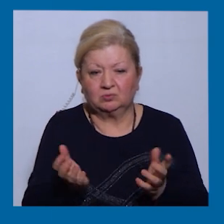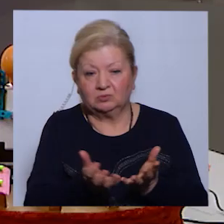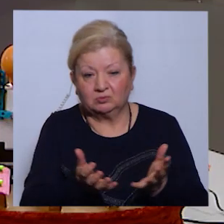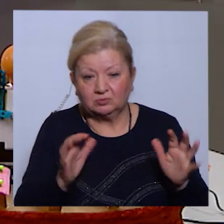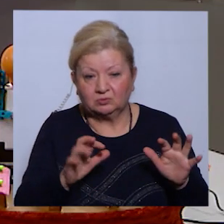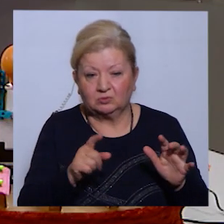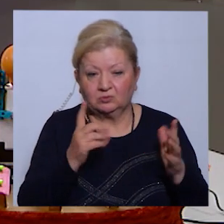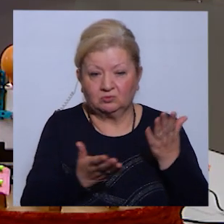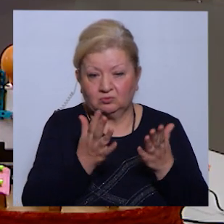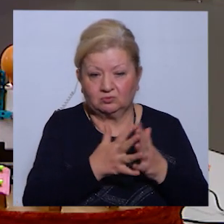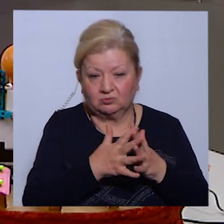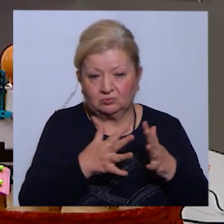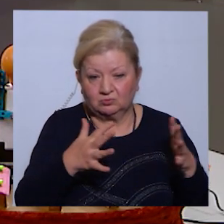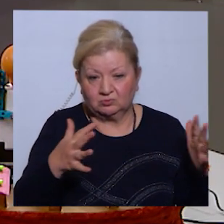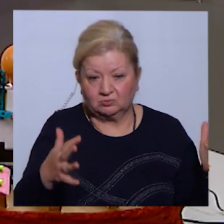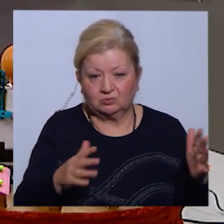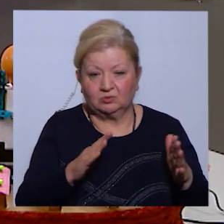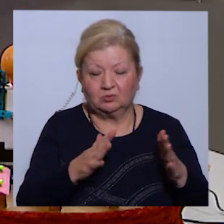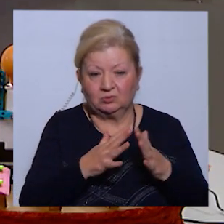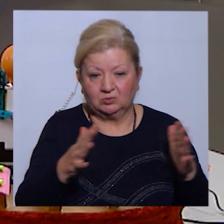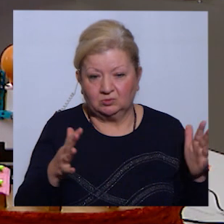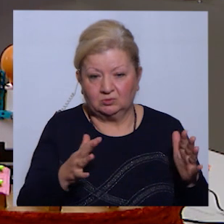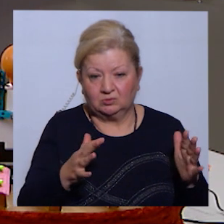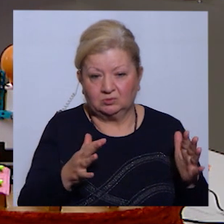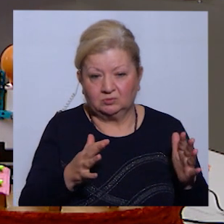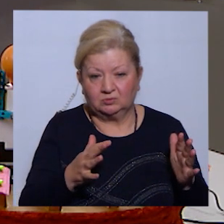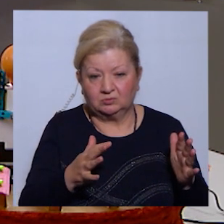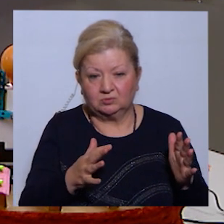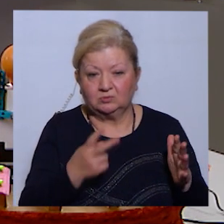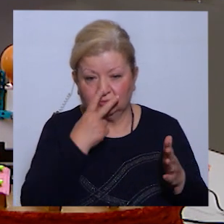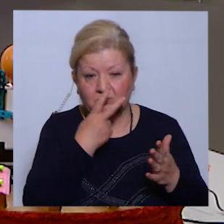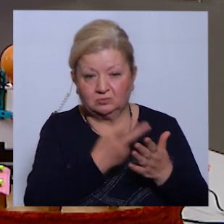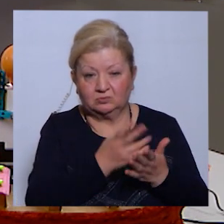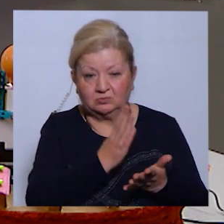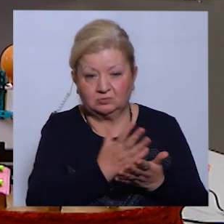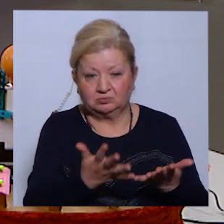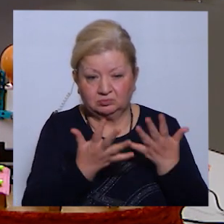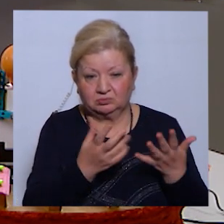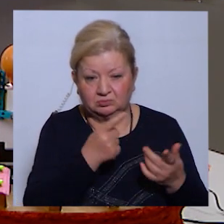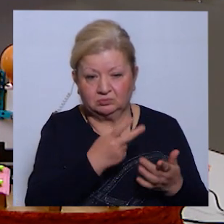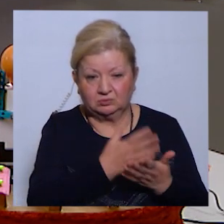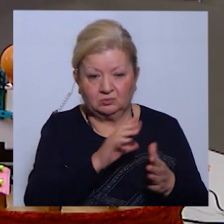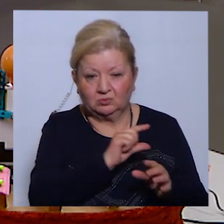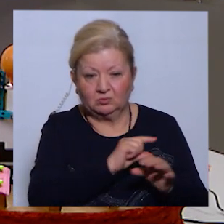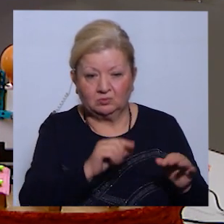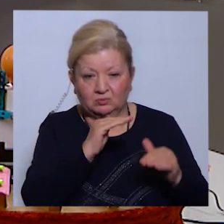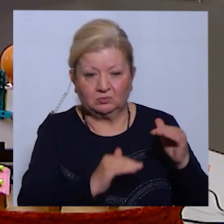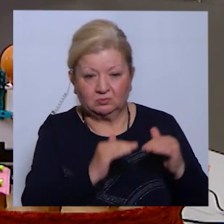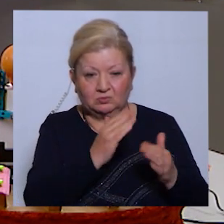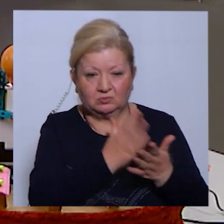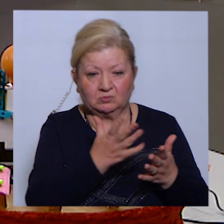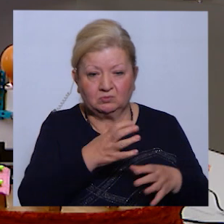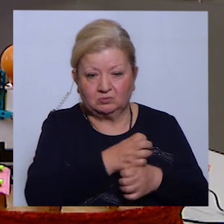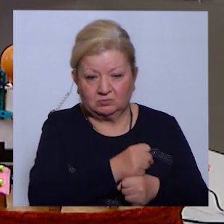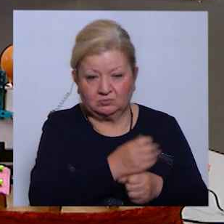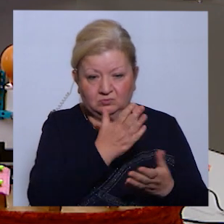ტევადობის გაზრდით, დიდი ტევადობის გაზრდით, ხო ჩანს აქ აშკარად, რომ ის დონე აღარა გვაქვს და ბევრად